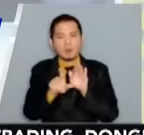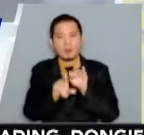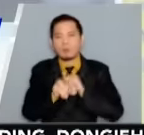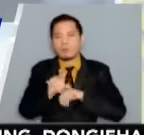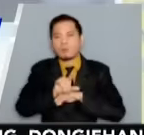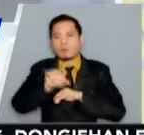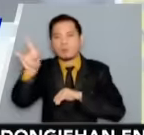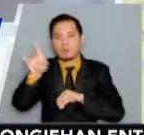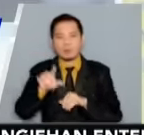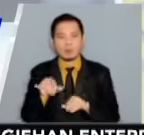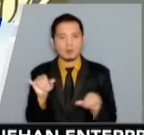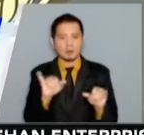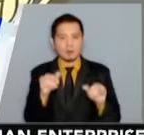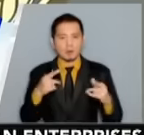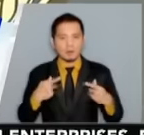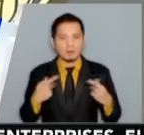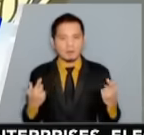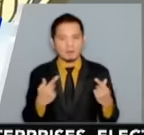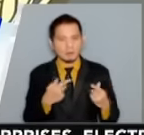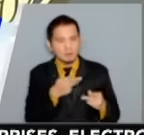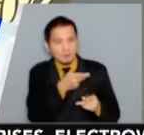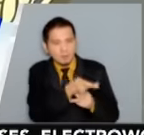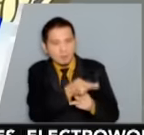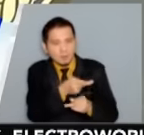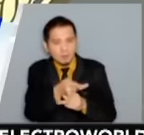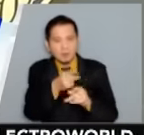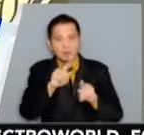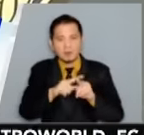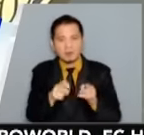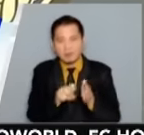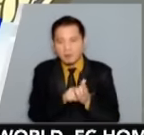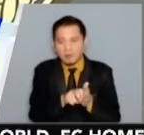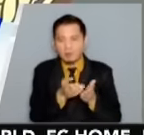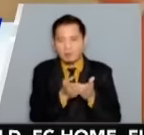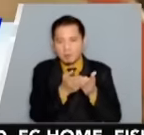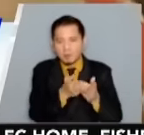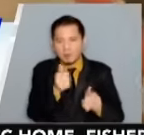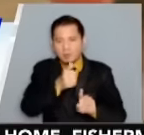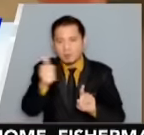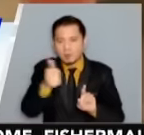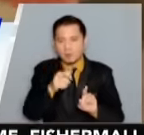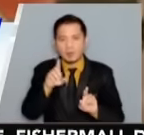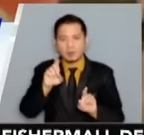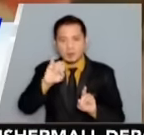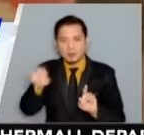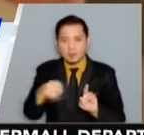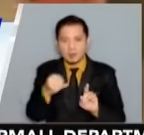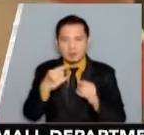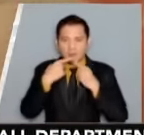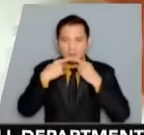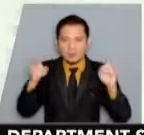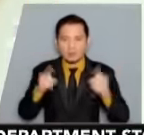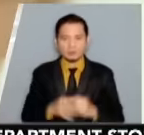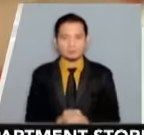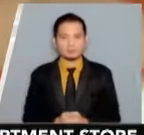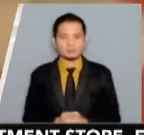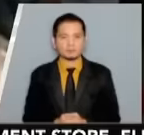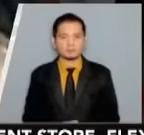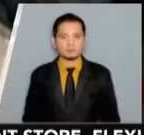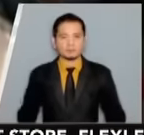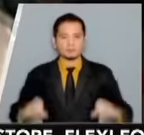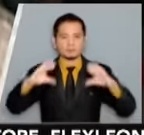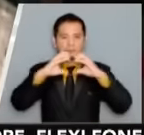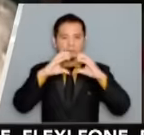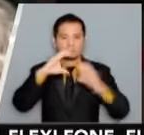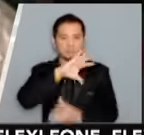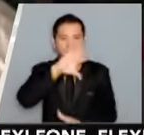precautionary hold departure order kontra rin kay Quiboloy ng DOJ. Ito ang unang balita sa Nima Refran para